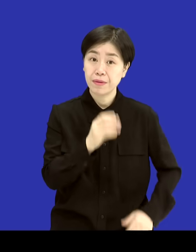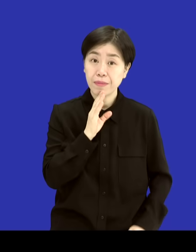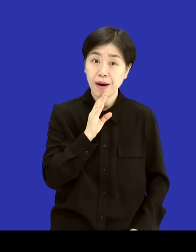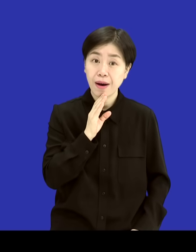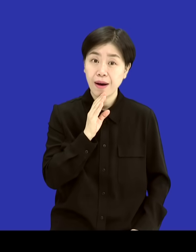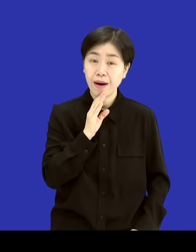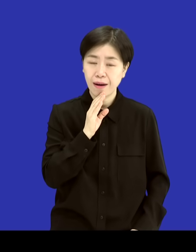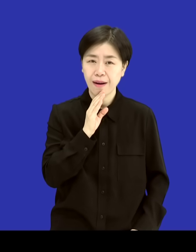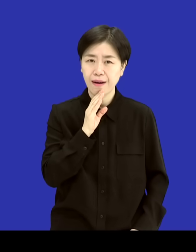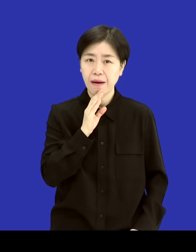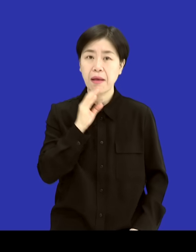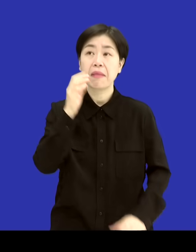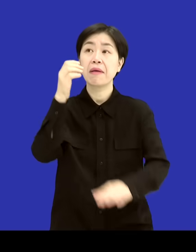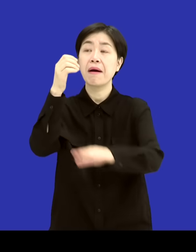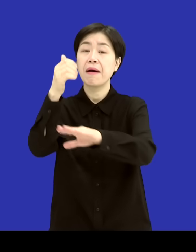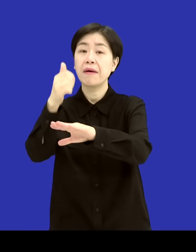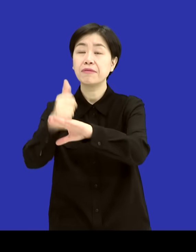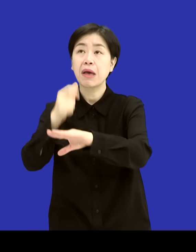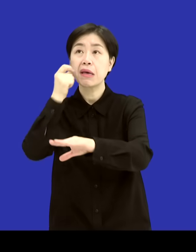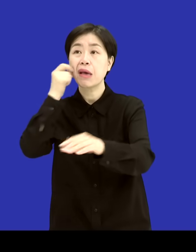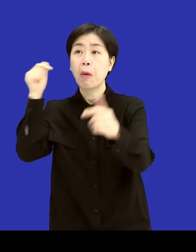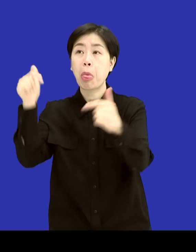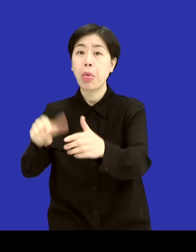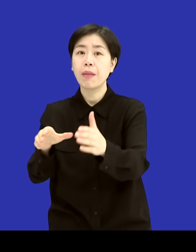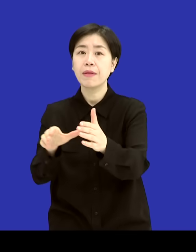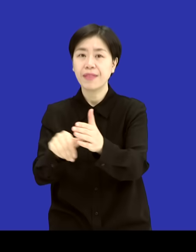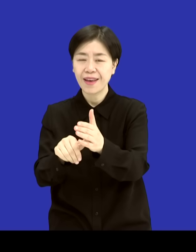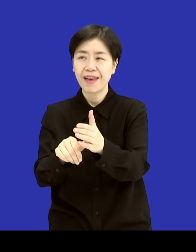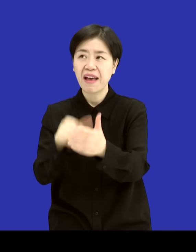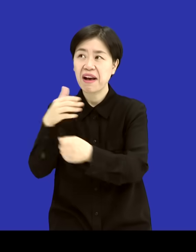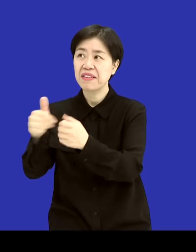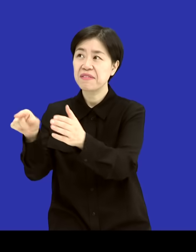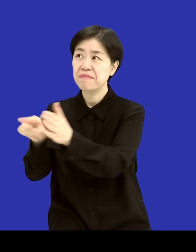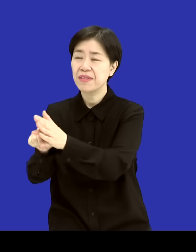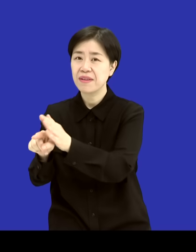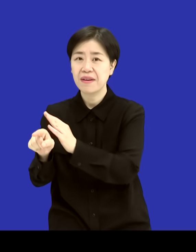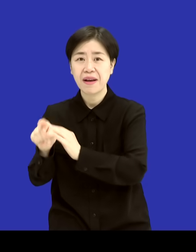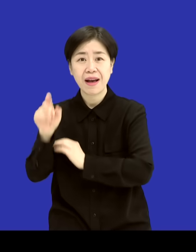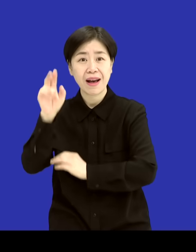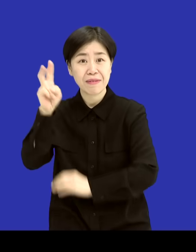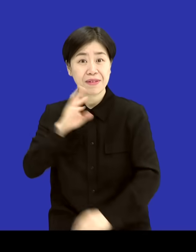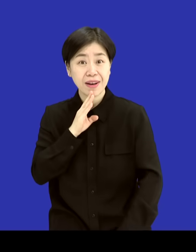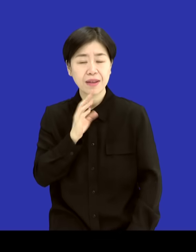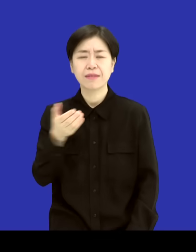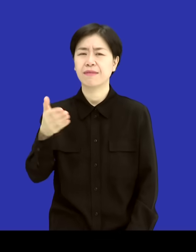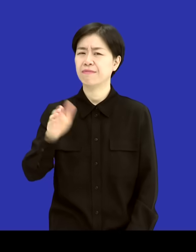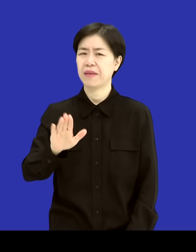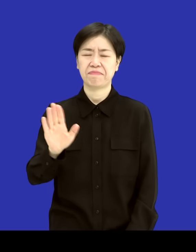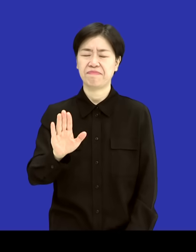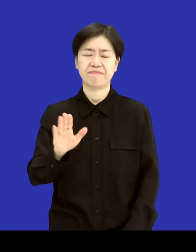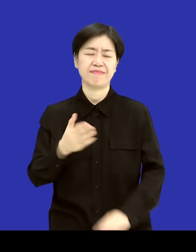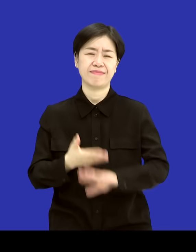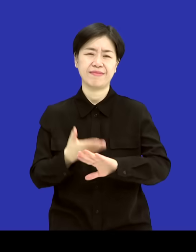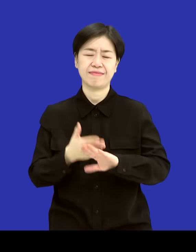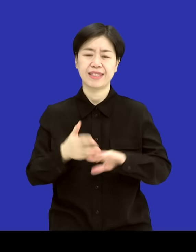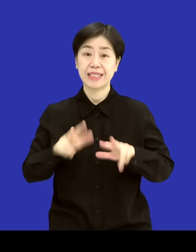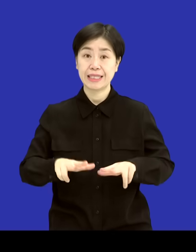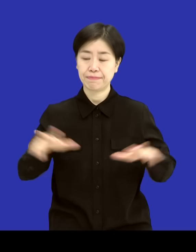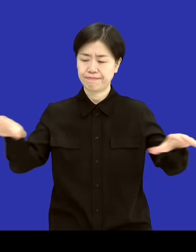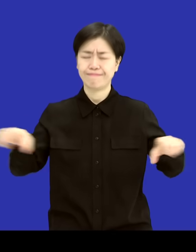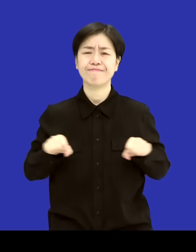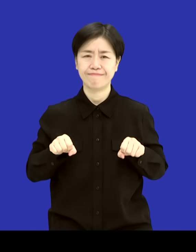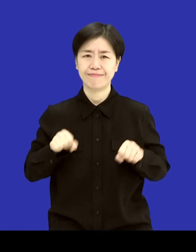이제 그때 쓸 치고, 없을 때 이제 가거든요. 쓸 없을 때 가고 그런데 그걸 두 개 다 하면 그게 하나님께 영광 돌리는